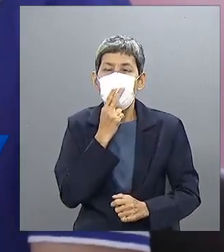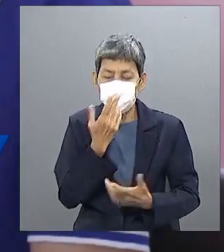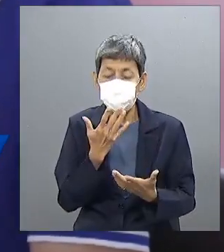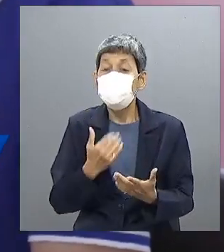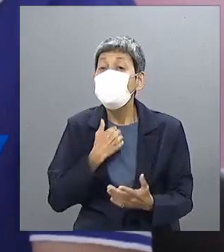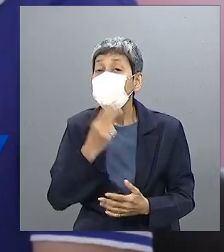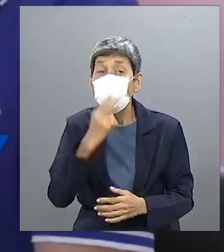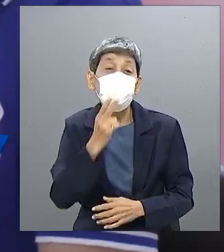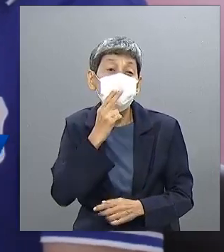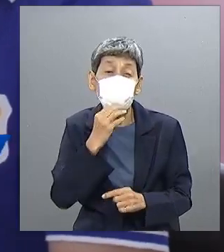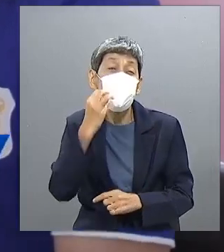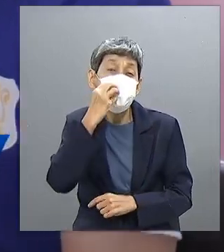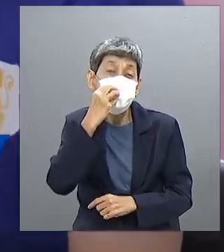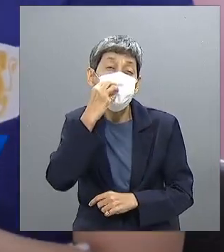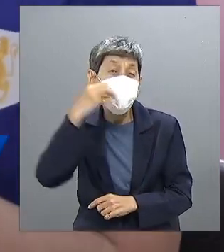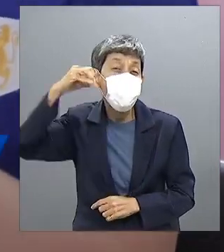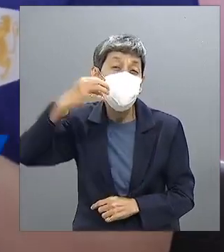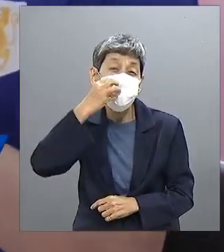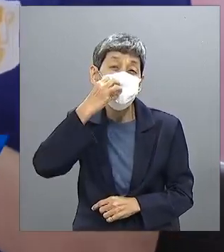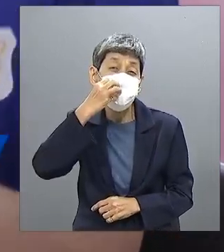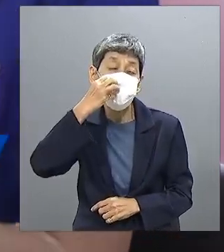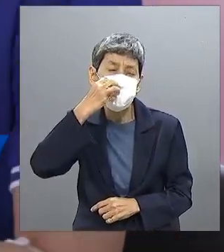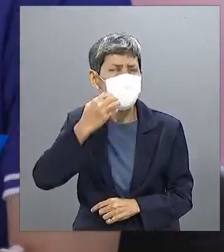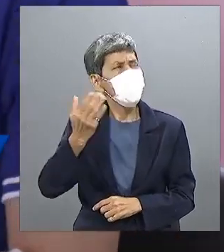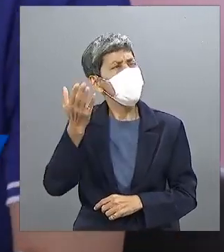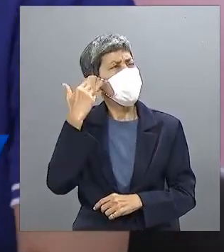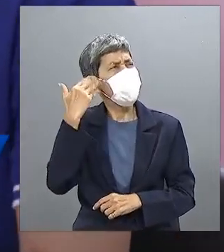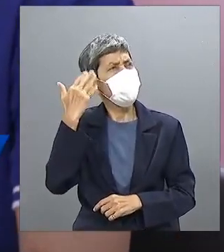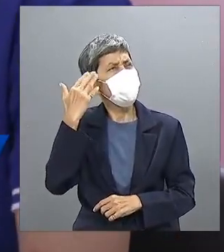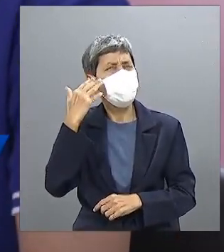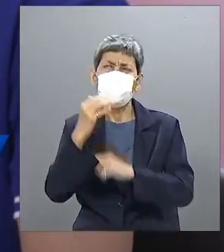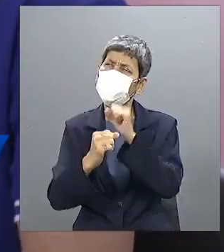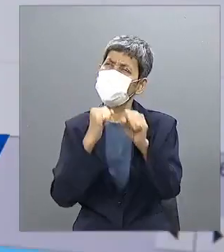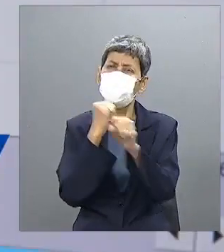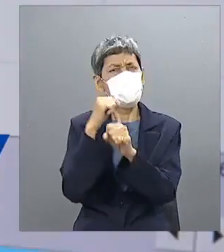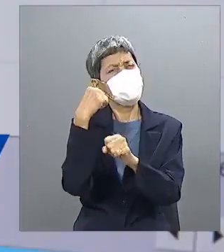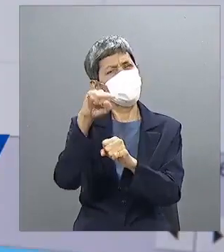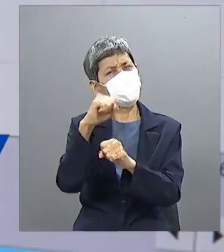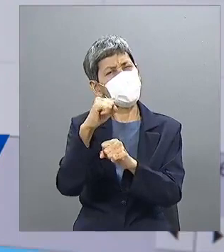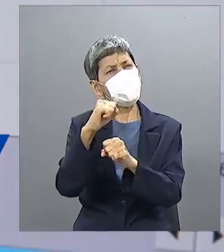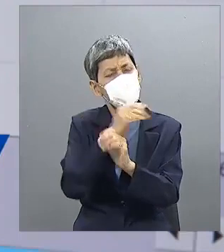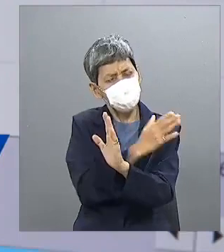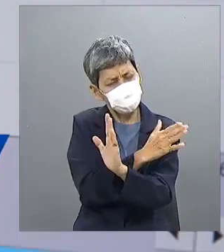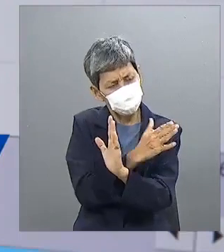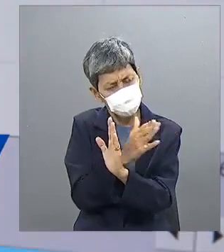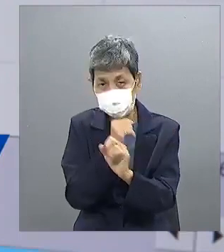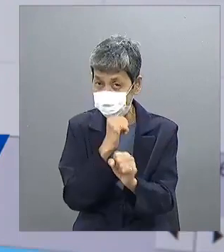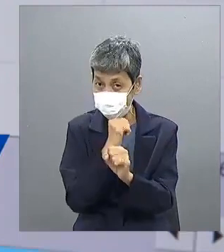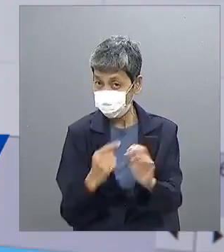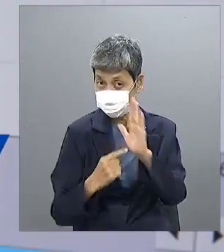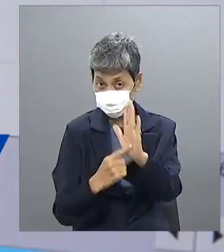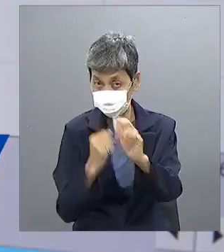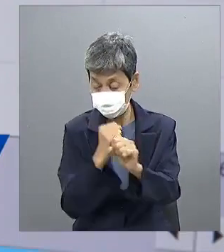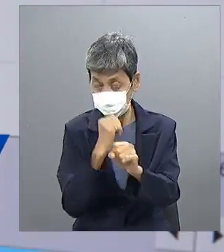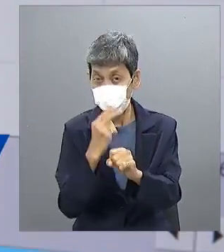ตัวบุหรี่ไฟฟ้าเองเนี่ยมันขึ้นมาตะมานอกนะคะประมาณ 10ปีนิดๆขัดและมันยังไม่มีงานนะครับที่ยืนยันได้